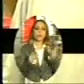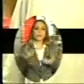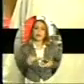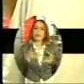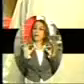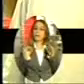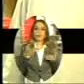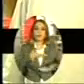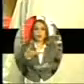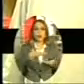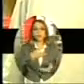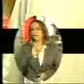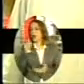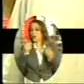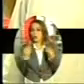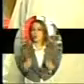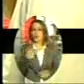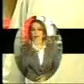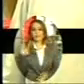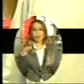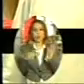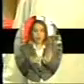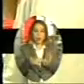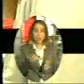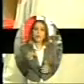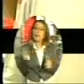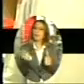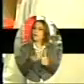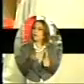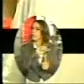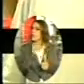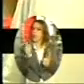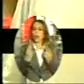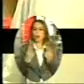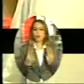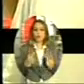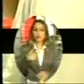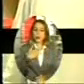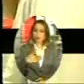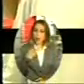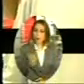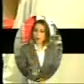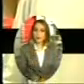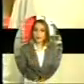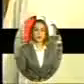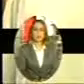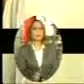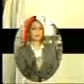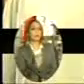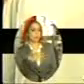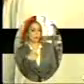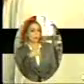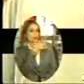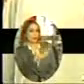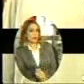ביותר מחברת החשמל. זה הדבר הראשון ואולי החשוב ביותר שאני רוצה להגיד. ובאשר למה ששאלתי, כן.